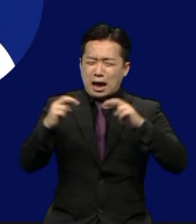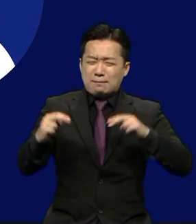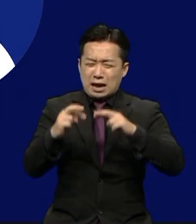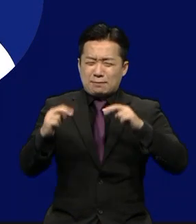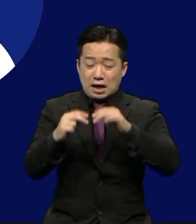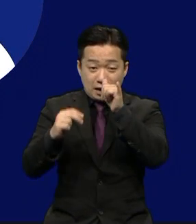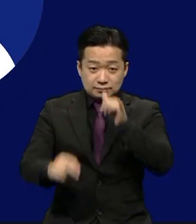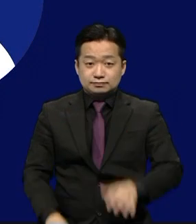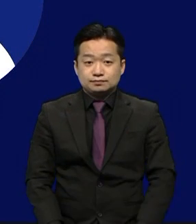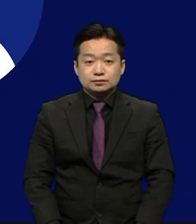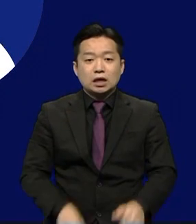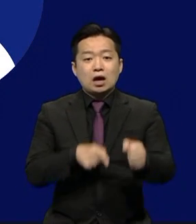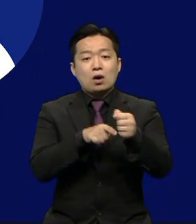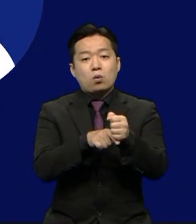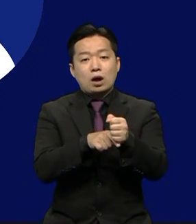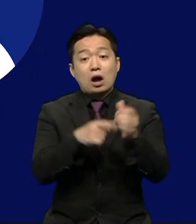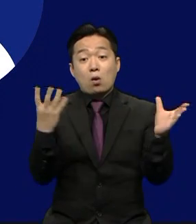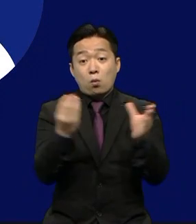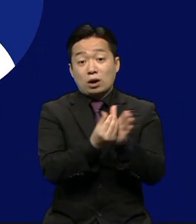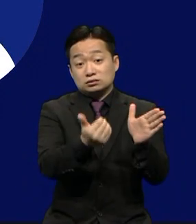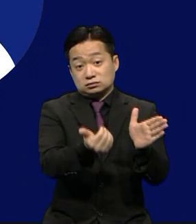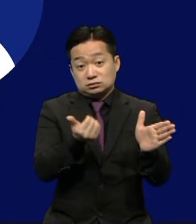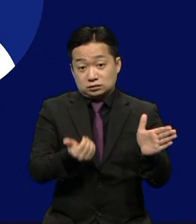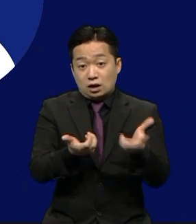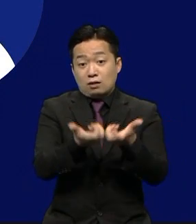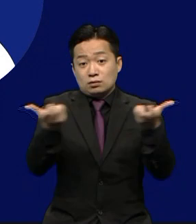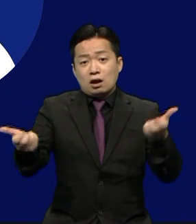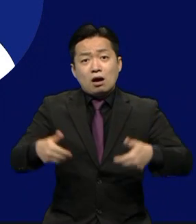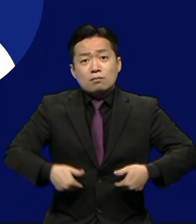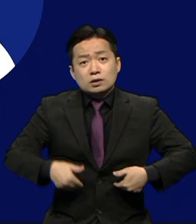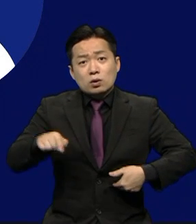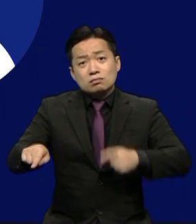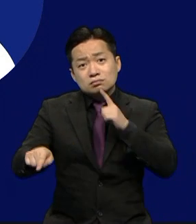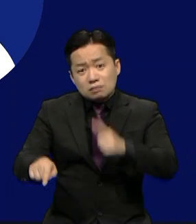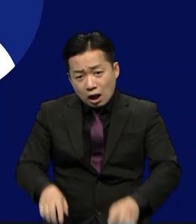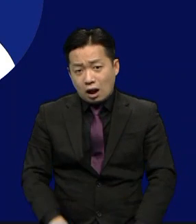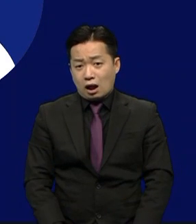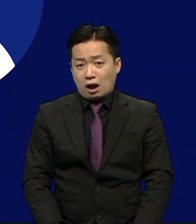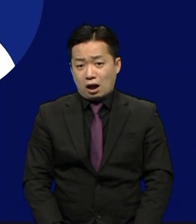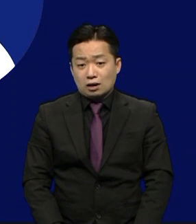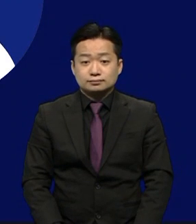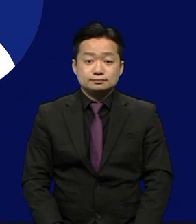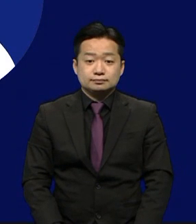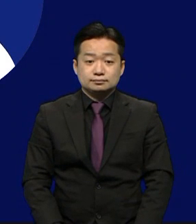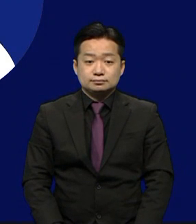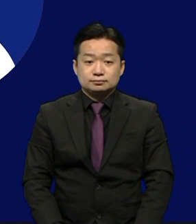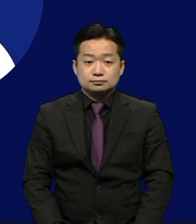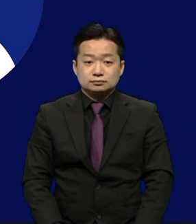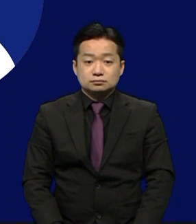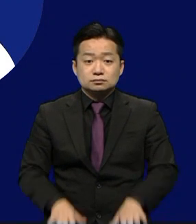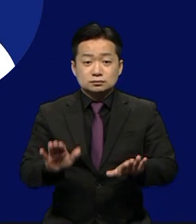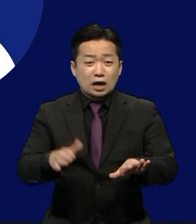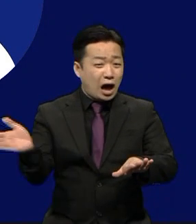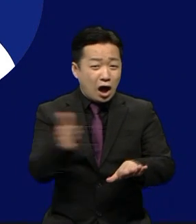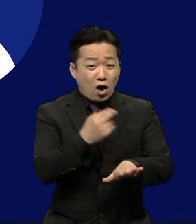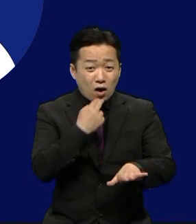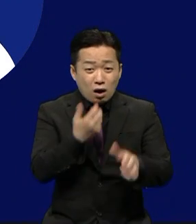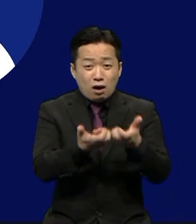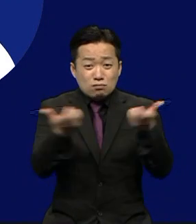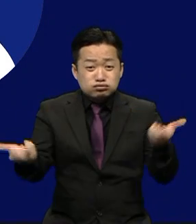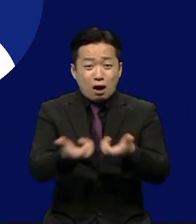조사 상황이 완료되기 전까지는 좀 분리를 일단 해야 되지 않겠냐가 이분들의 의견이셨어요. 아무것도 없이 그냥